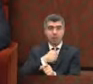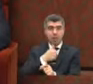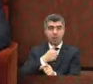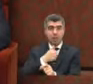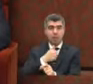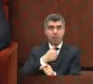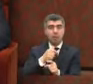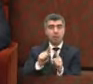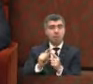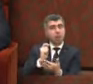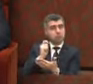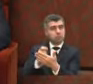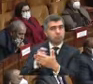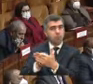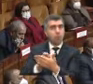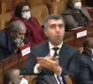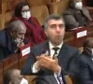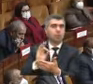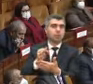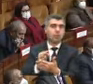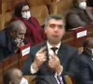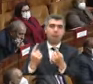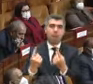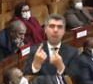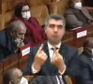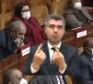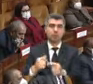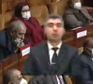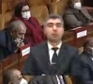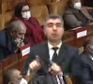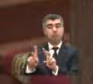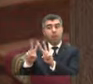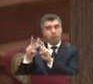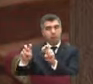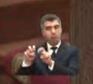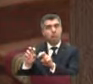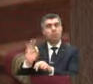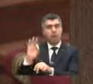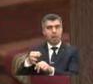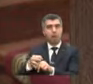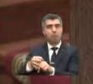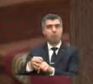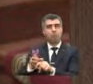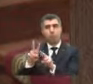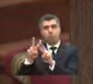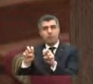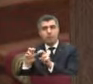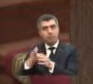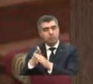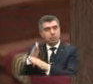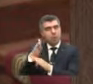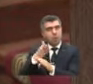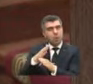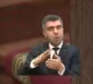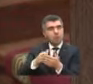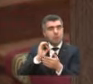دي بيناليتي وكاين دي بوسي فيربو اللي كيتعملوا. دونك كيكون لي كونترول وشحال من واحد كيحصل وشحال من واحد كيخلص، وبخطاتها كتمشي لا